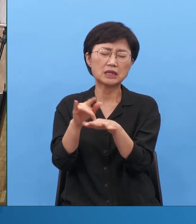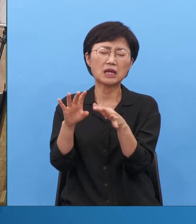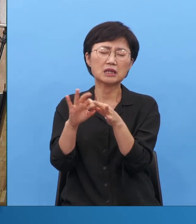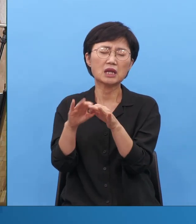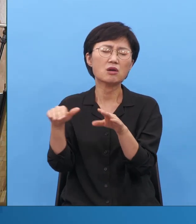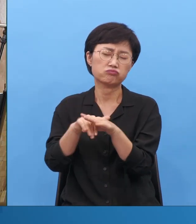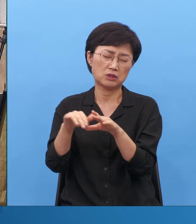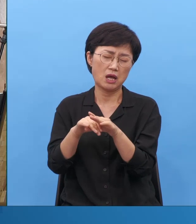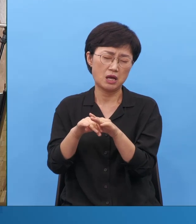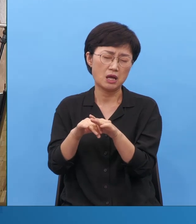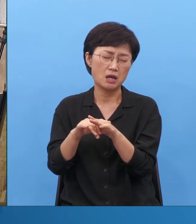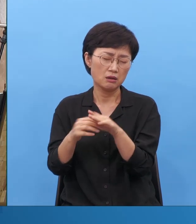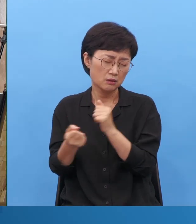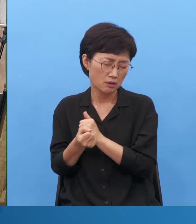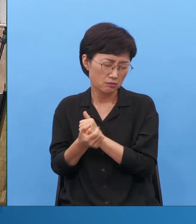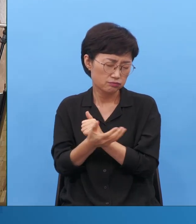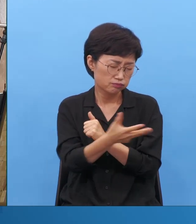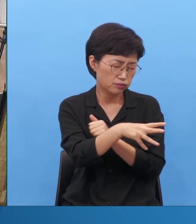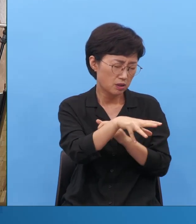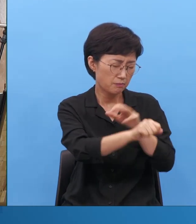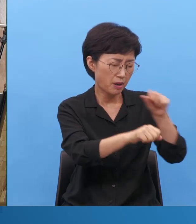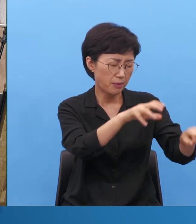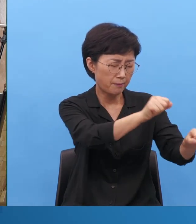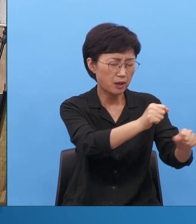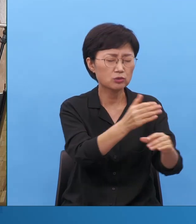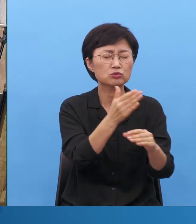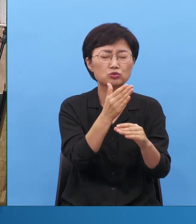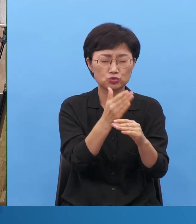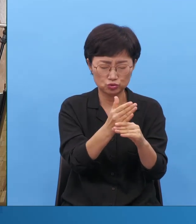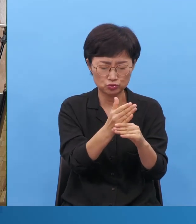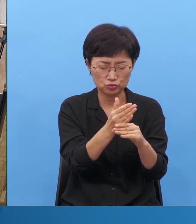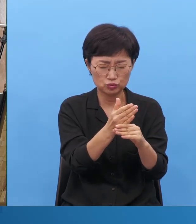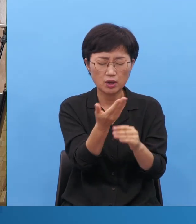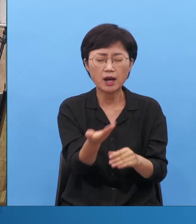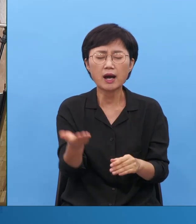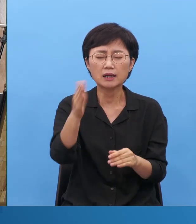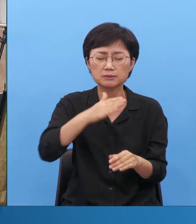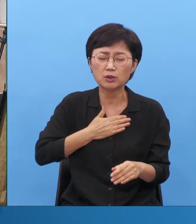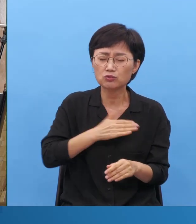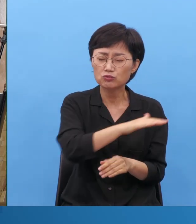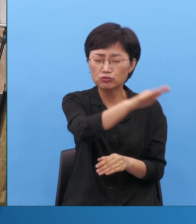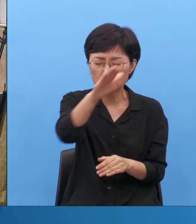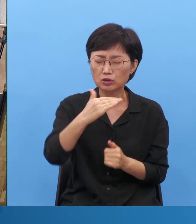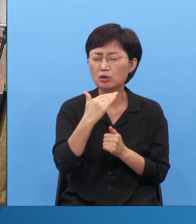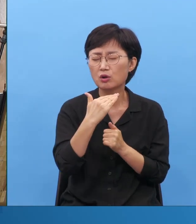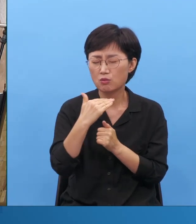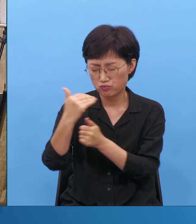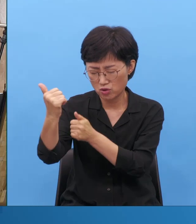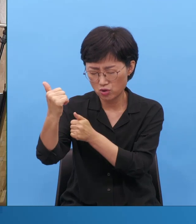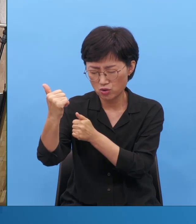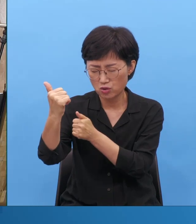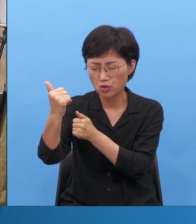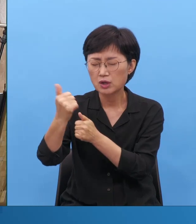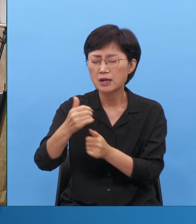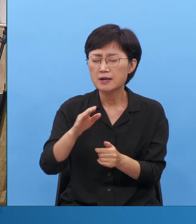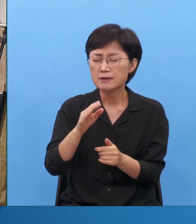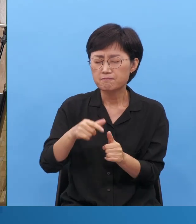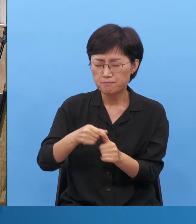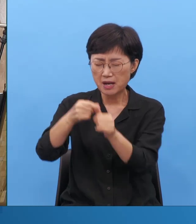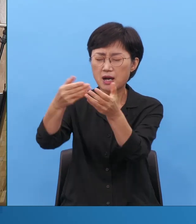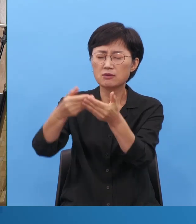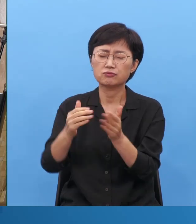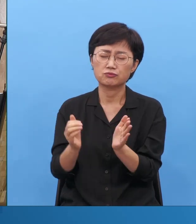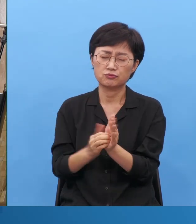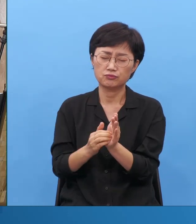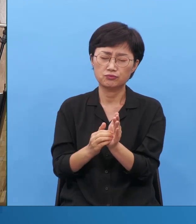멸망시키고 있는 시대에 우리를 오직 복음으로 237 나라와 5천 종족 살리며 올바른 치유와 서밋